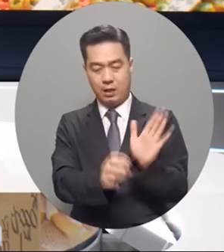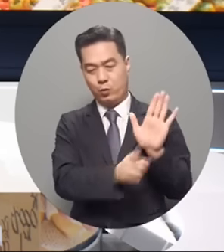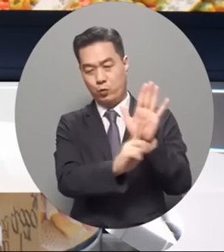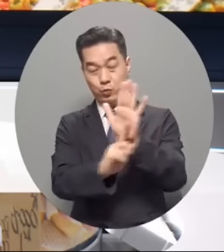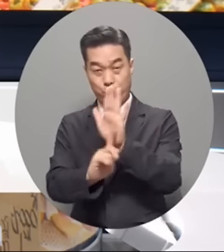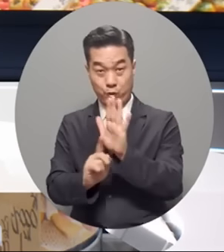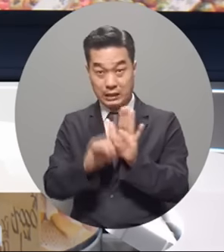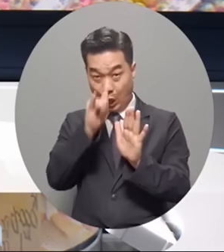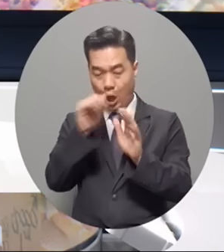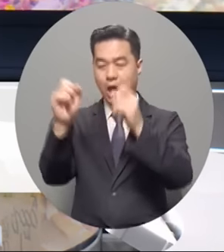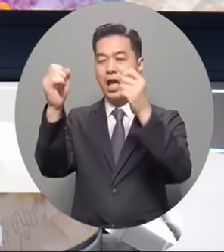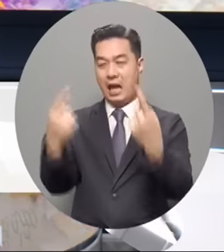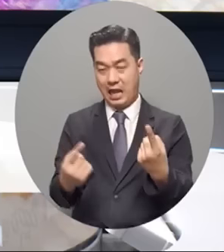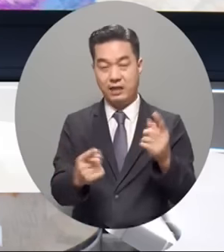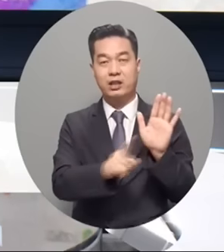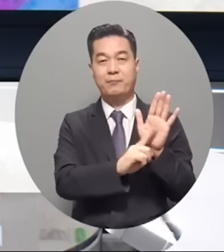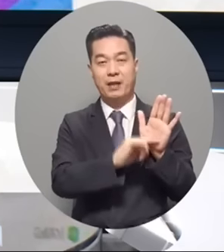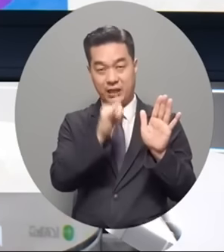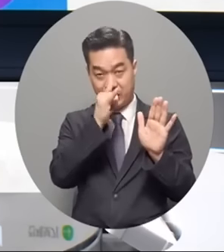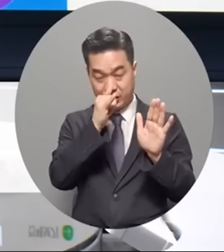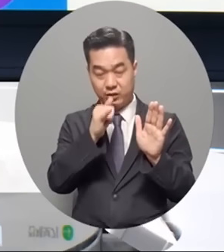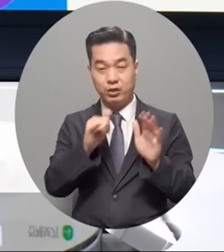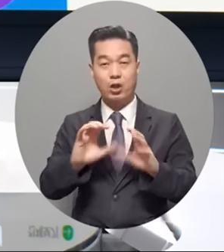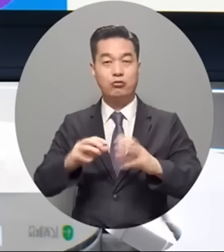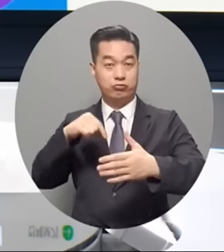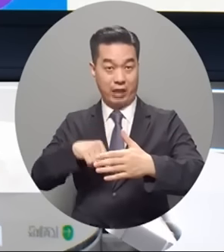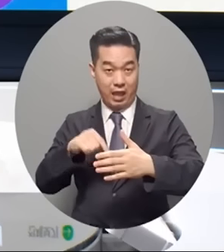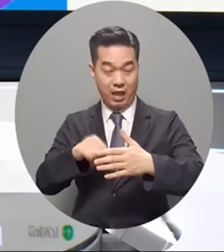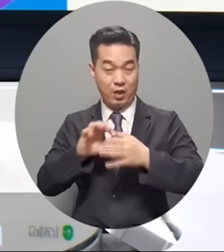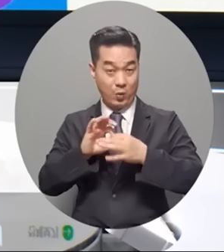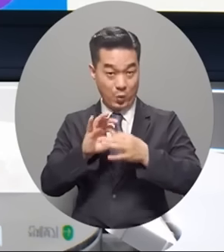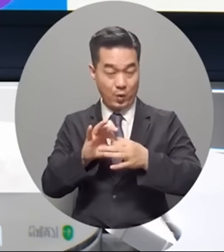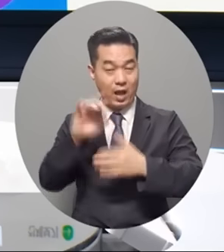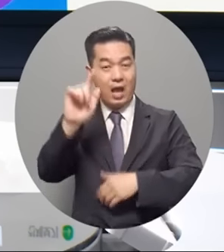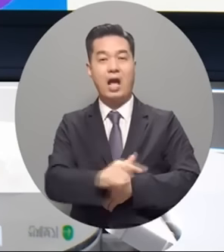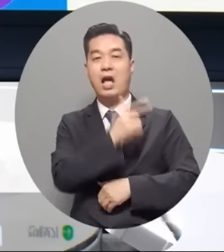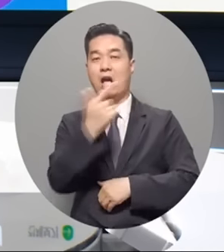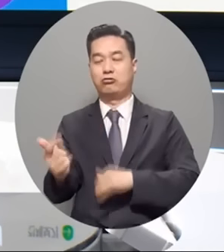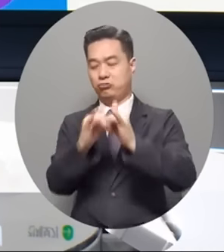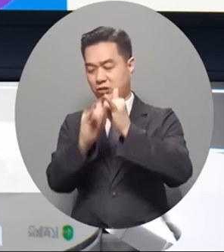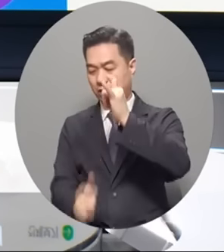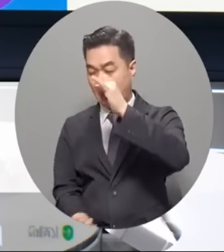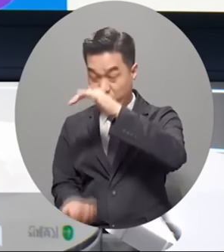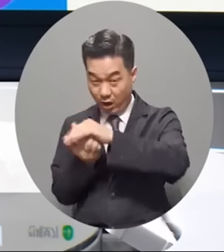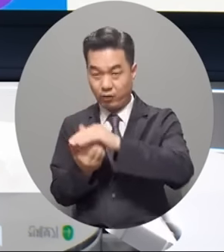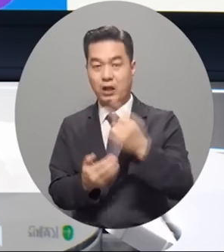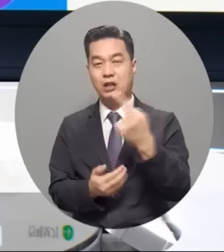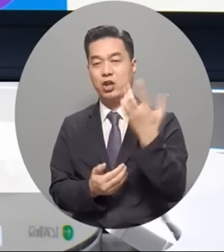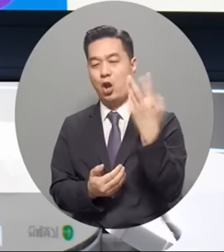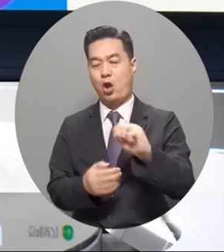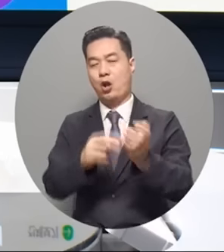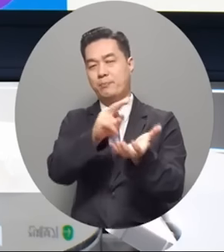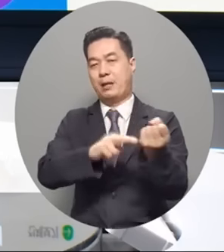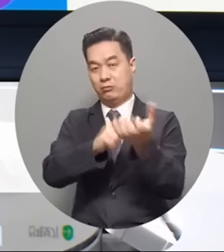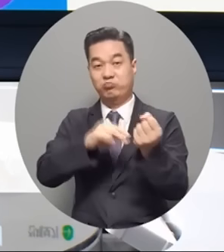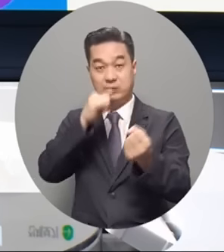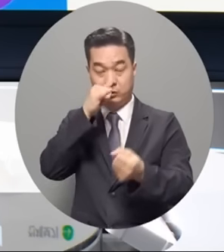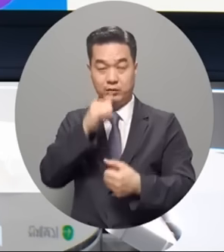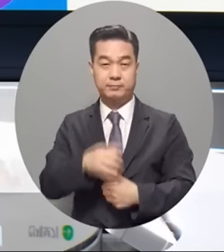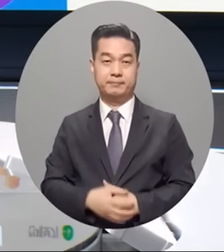내세우며 할인 행사에 나선 국내 이커머스 업체에서는 하루 만에 역대 최고인 1,000억 원대 매출을 올릴 정도라고